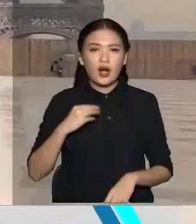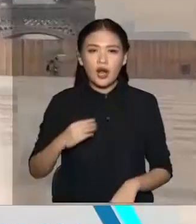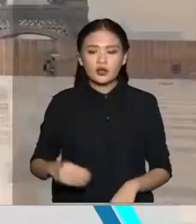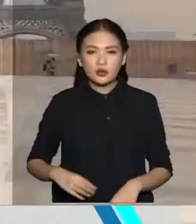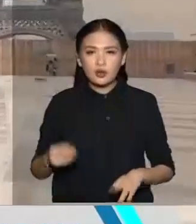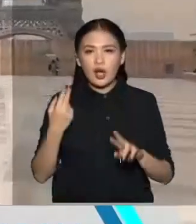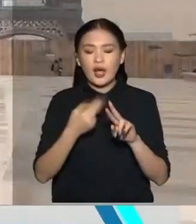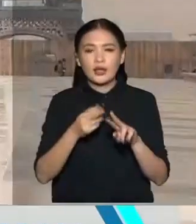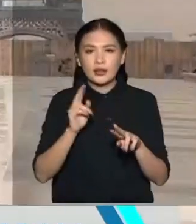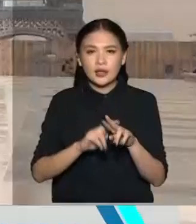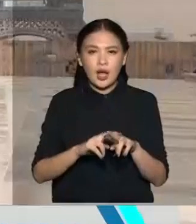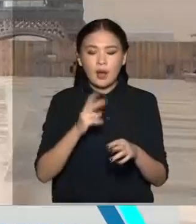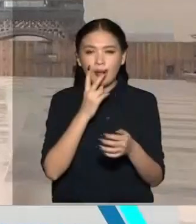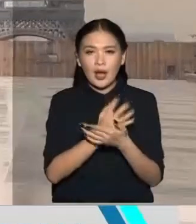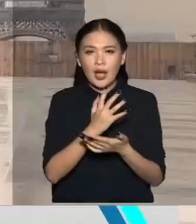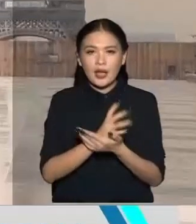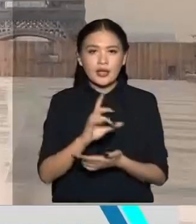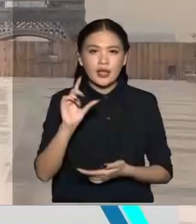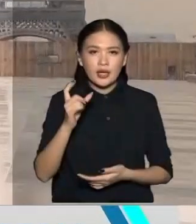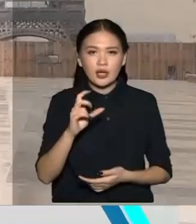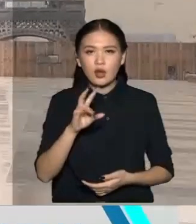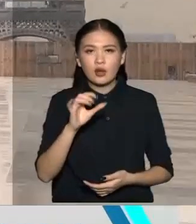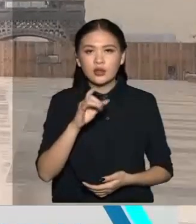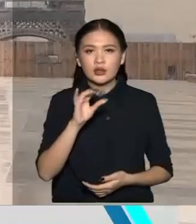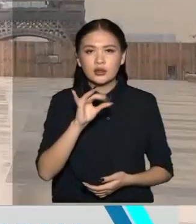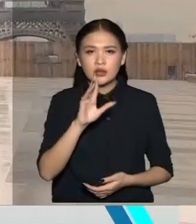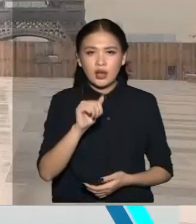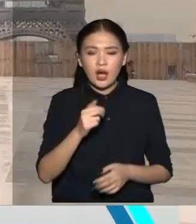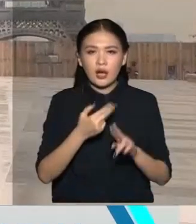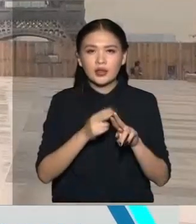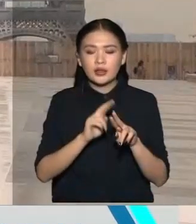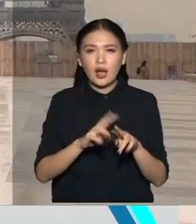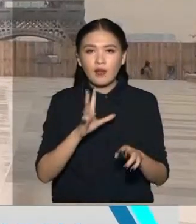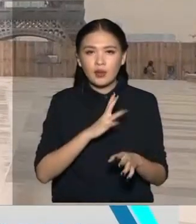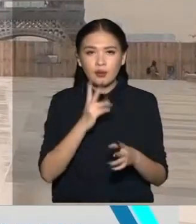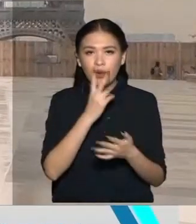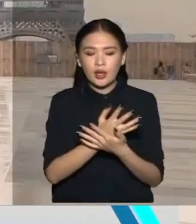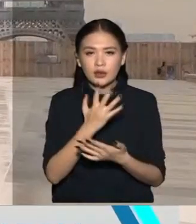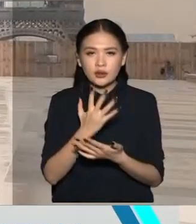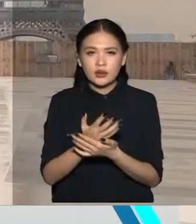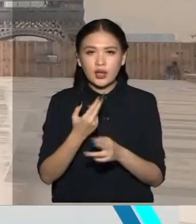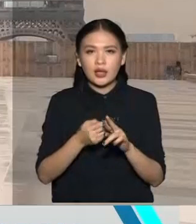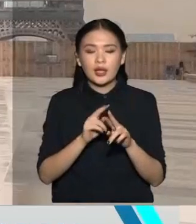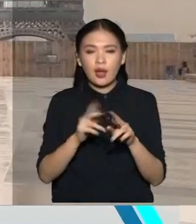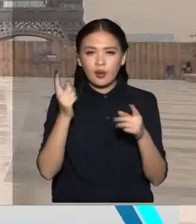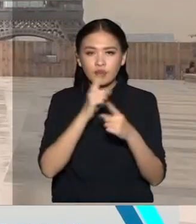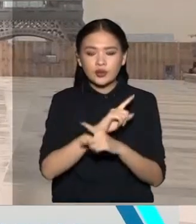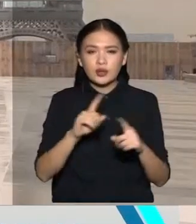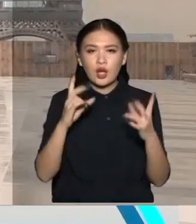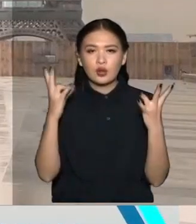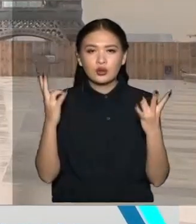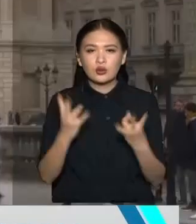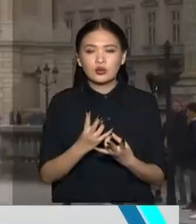бейіл. Олар әсіресе энергетика, логистика салаларында жобаларды жүзеге асыруға ерекше қызығушылық танытып